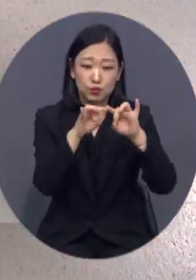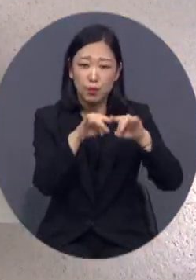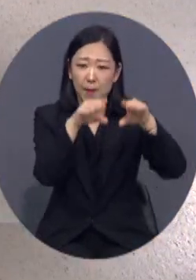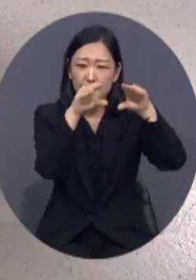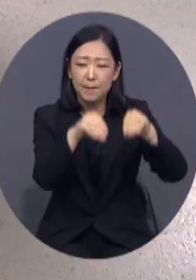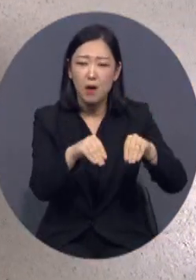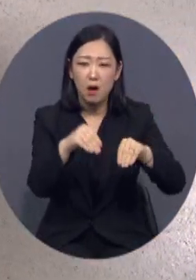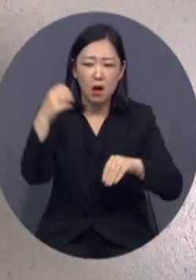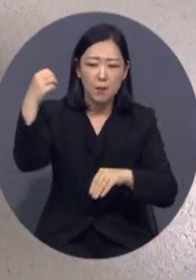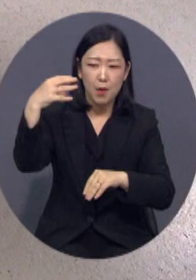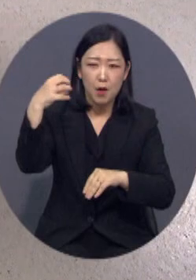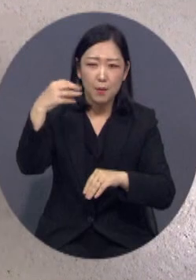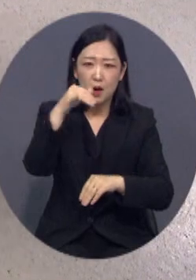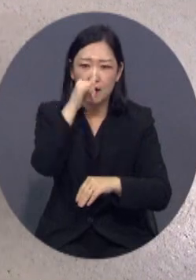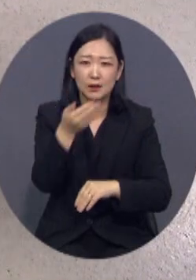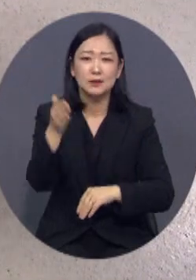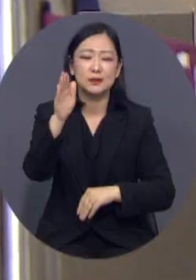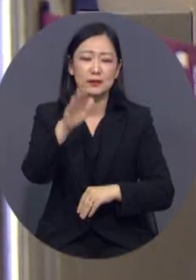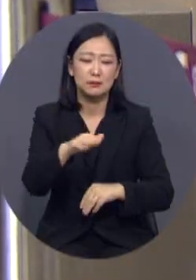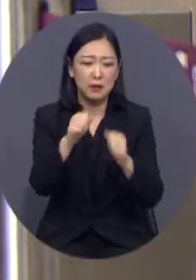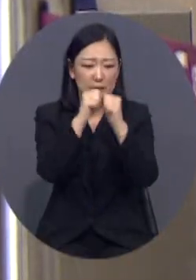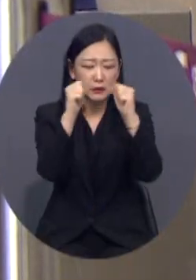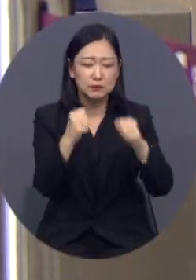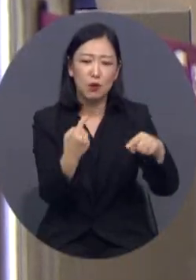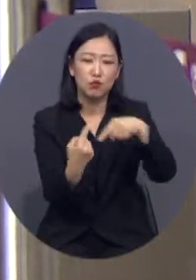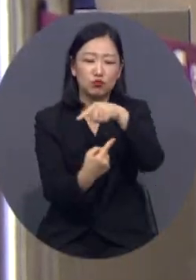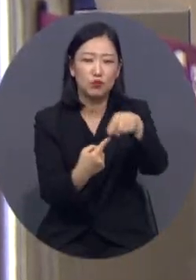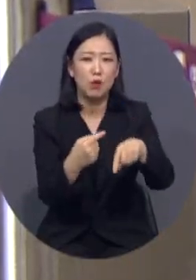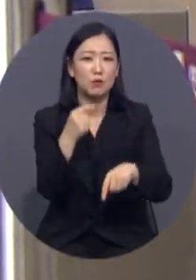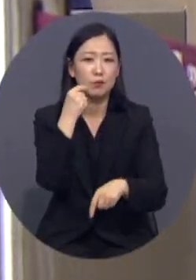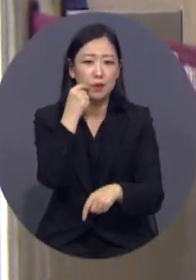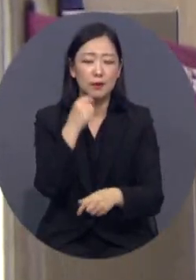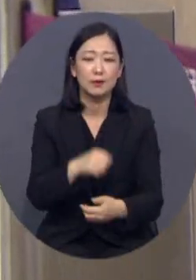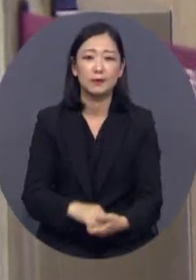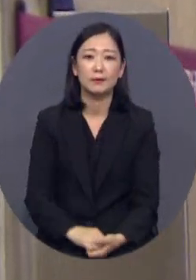알림이 울리는 시스템을 도입했지만 이마저도 작동하지 않았습니다